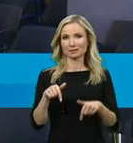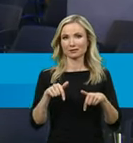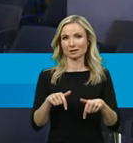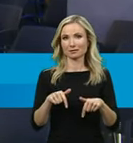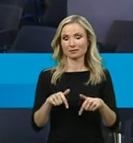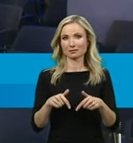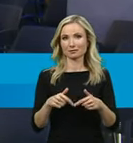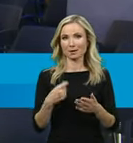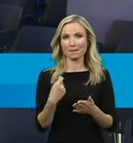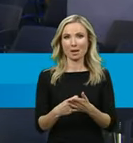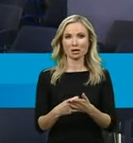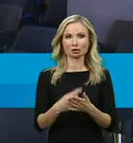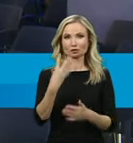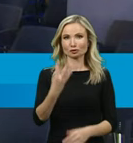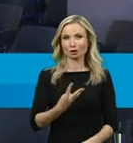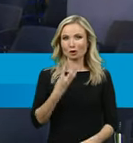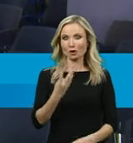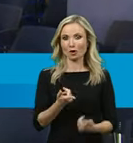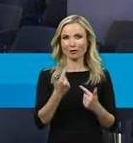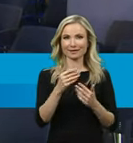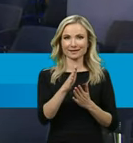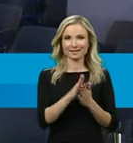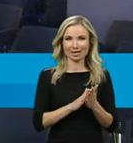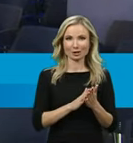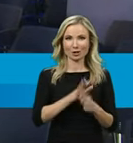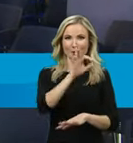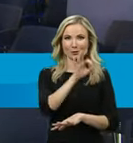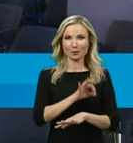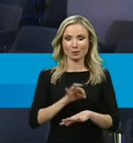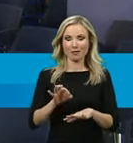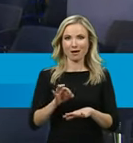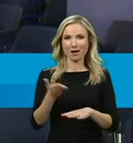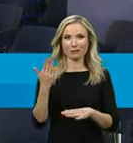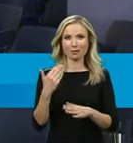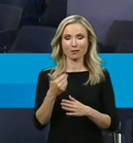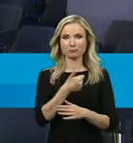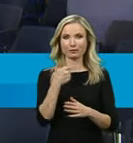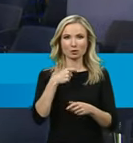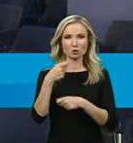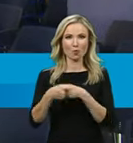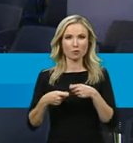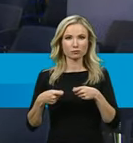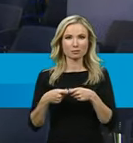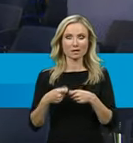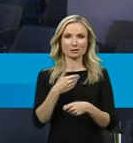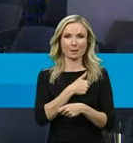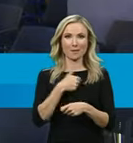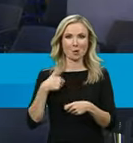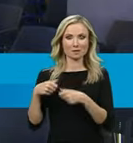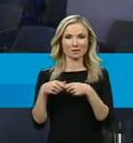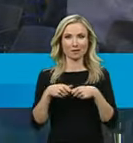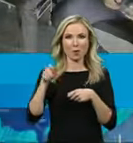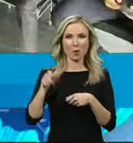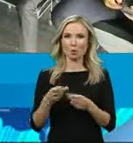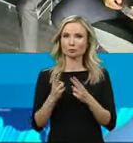do 4. roku od začátku, kdy jsme navázali spolupráci s polskými kolegy, tak můžeme jednoznačně potvrdit tu